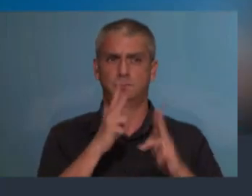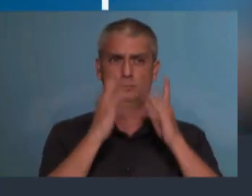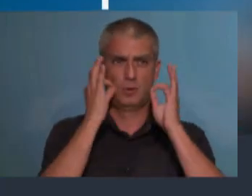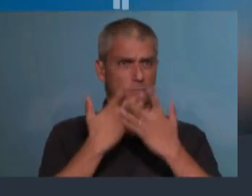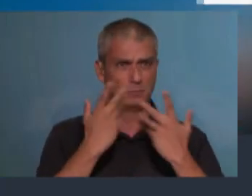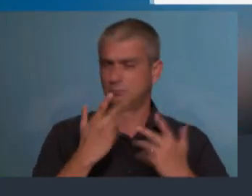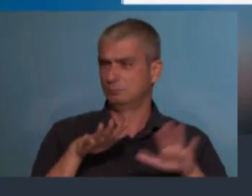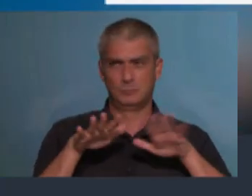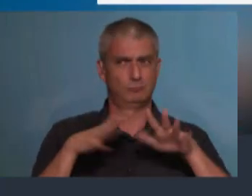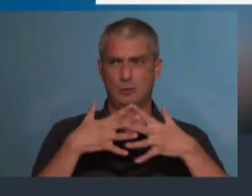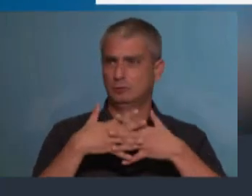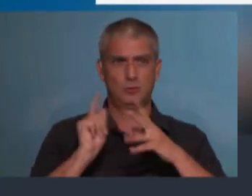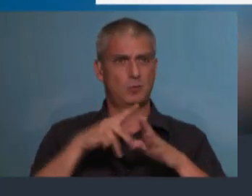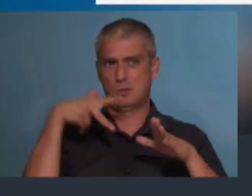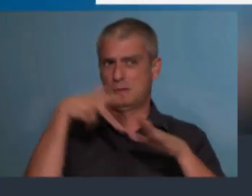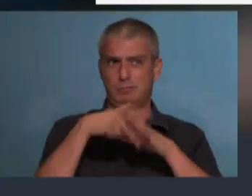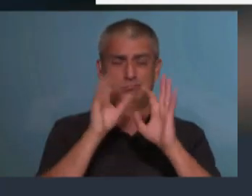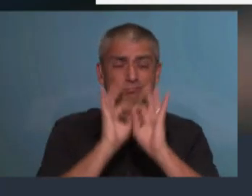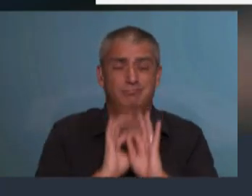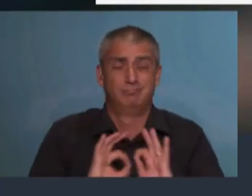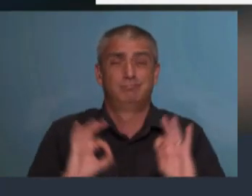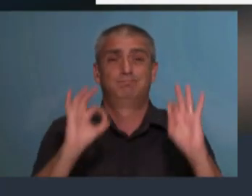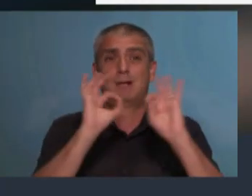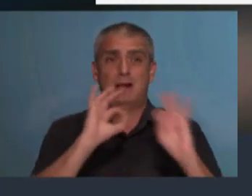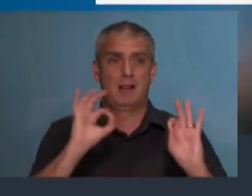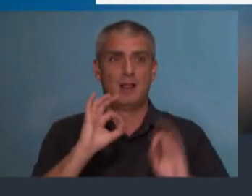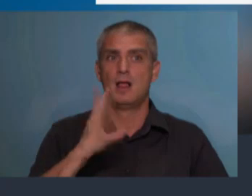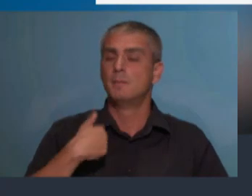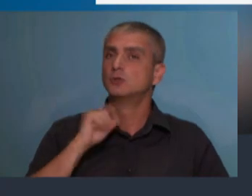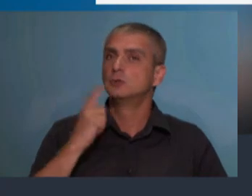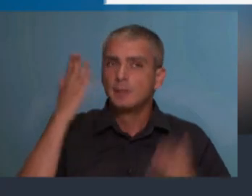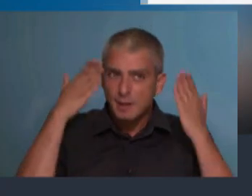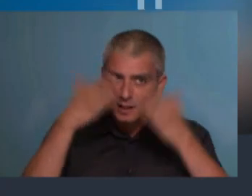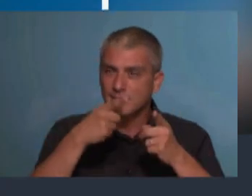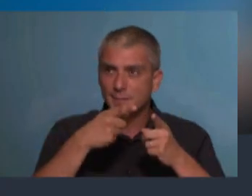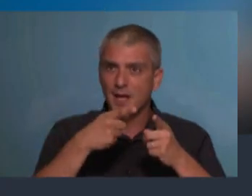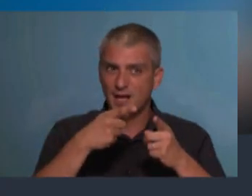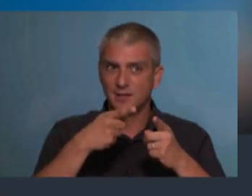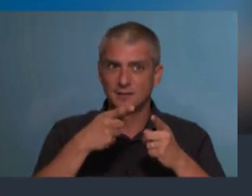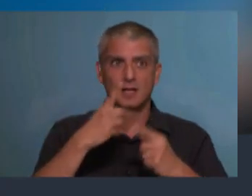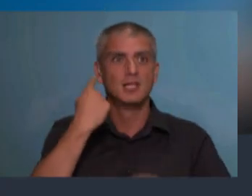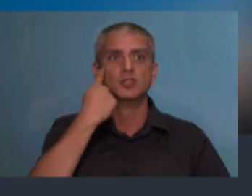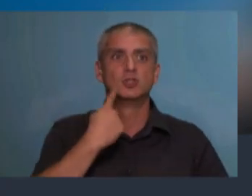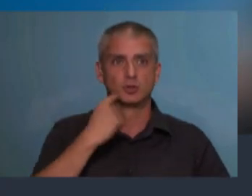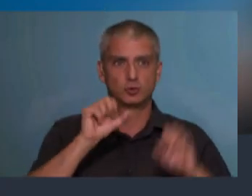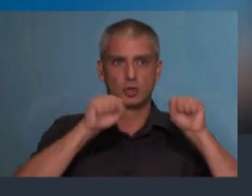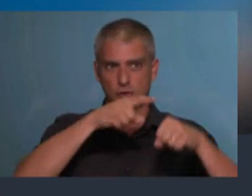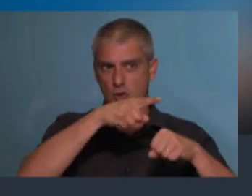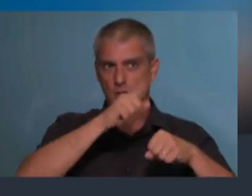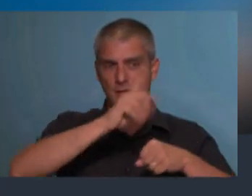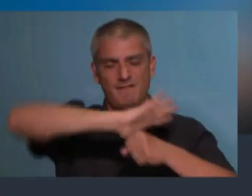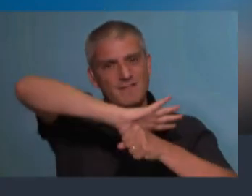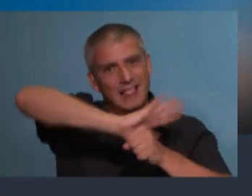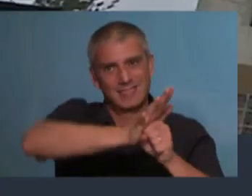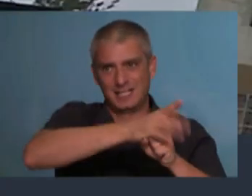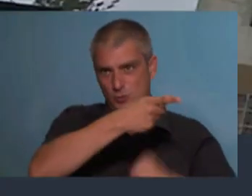is no US government involvement in this at all. I think what we really should focus on is the corruption and the oppression of the Maduro regime